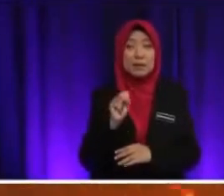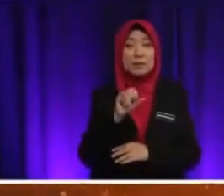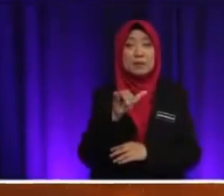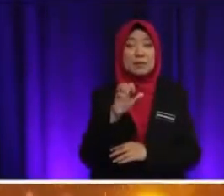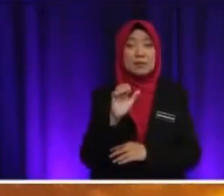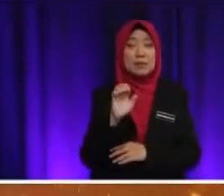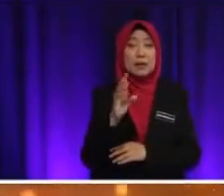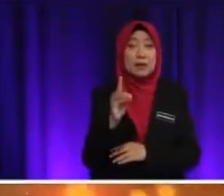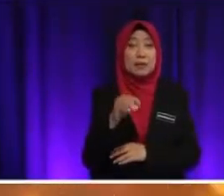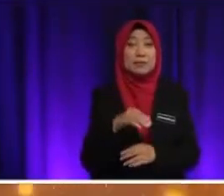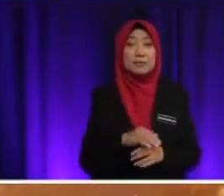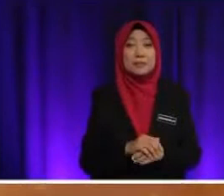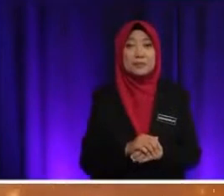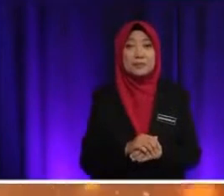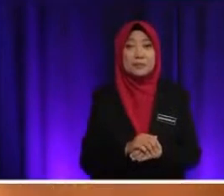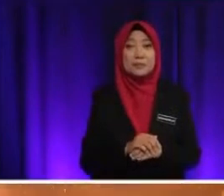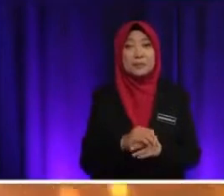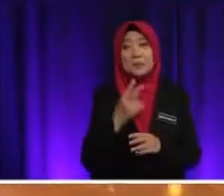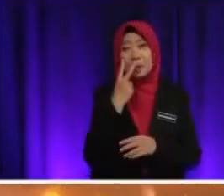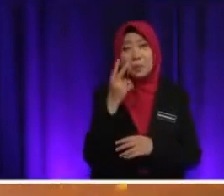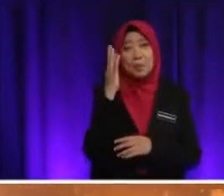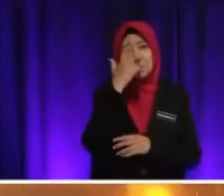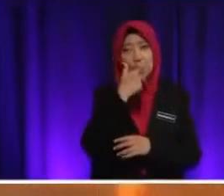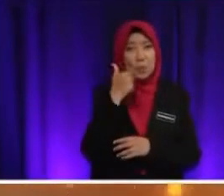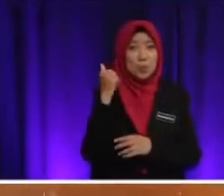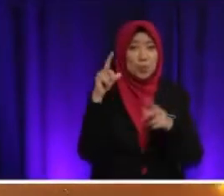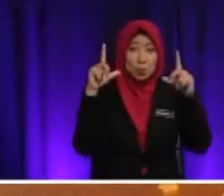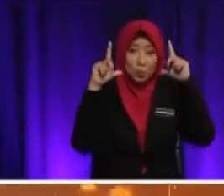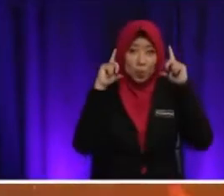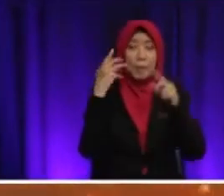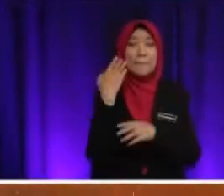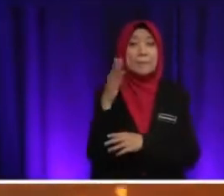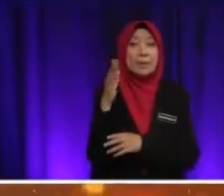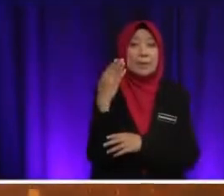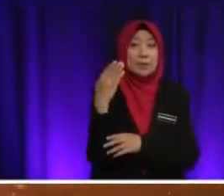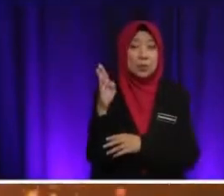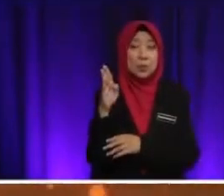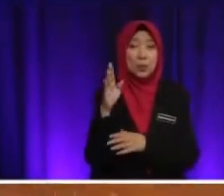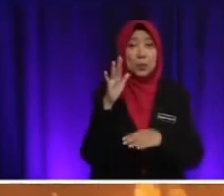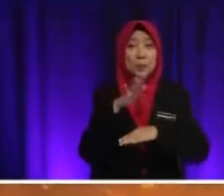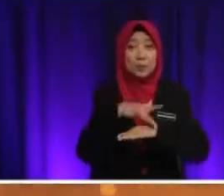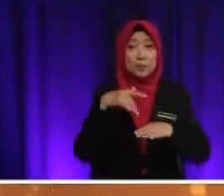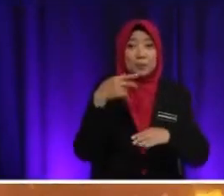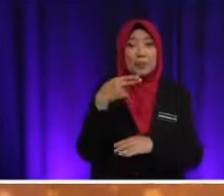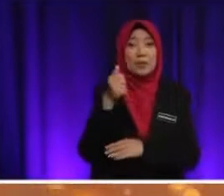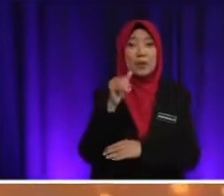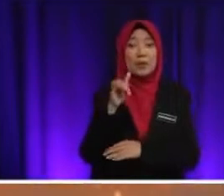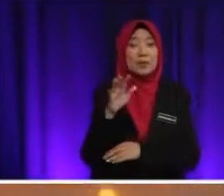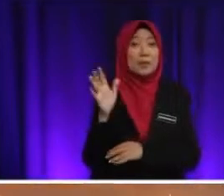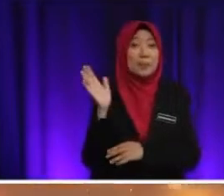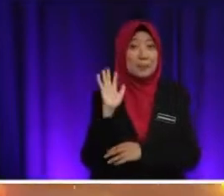pertama, yang nampak comel bertudung biru, iaitu Nurul Hayati. Lambai sikit Nurul